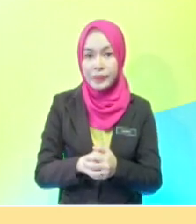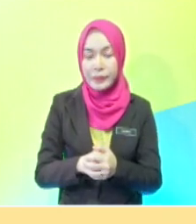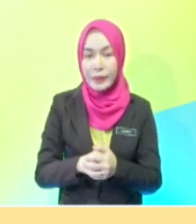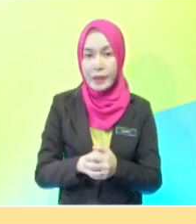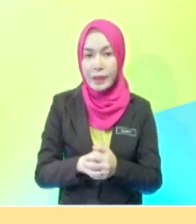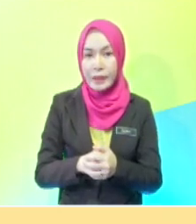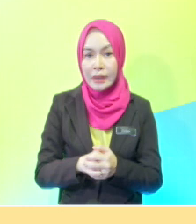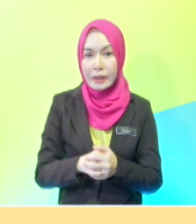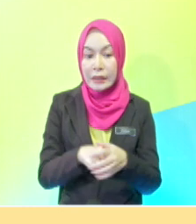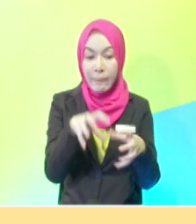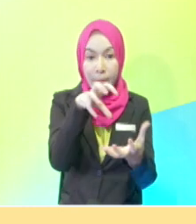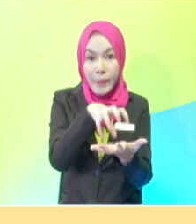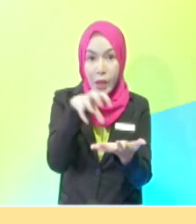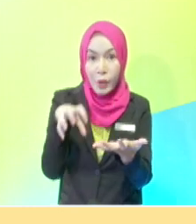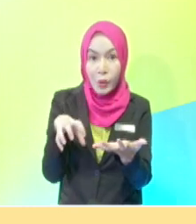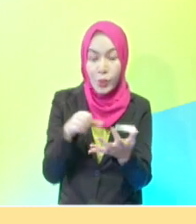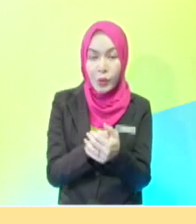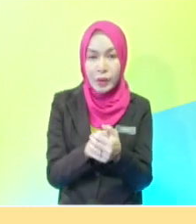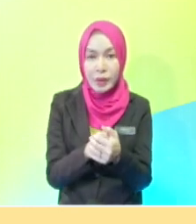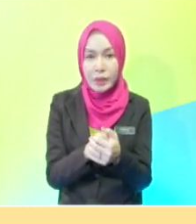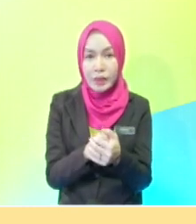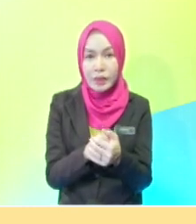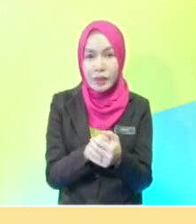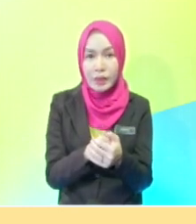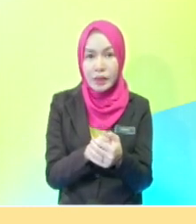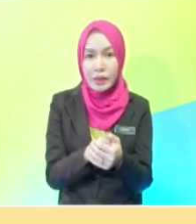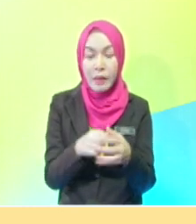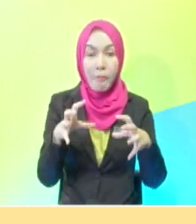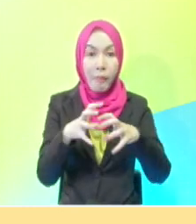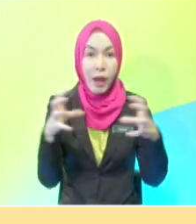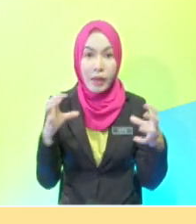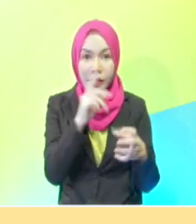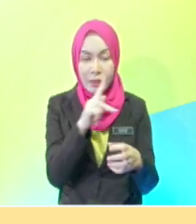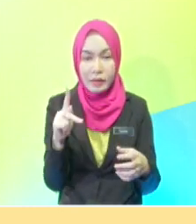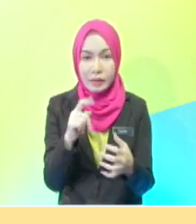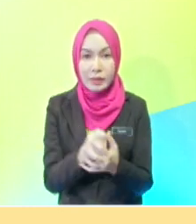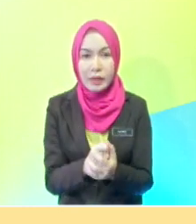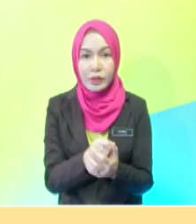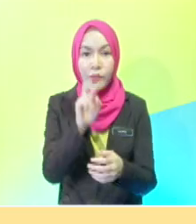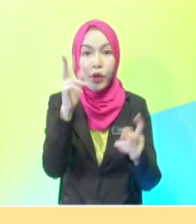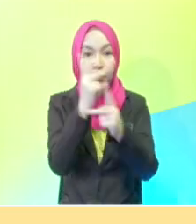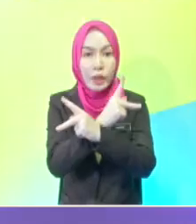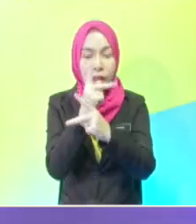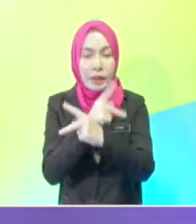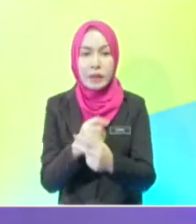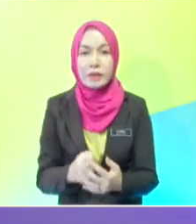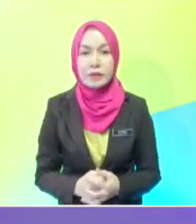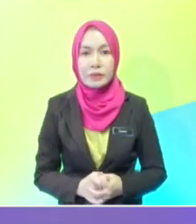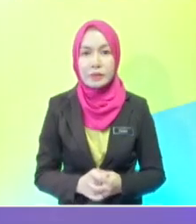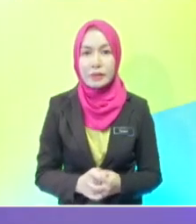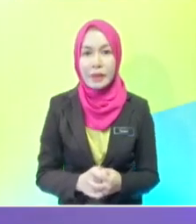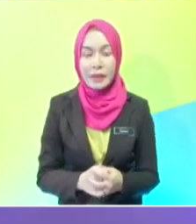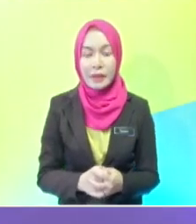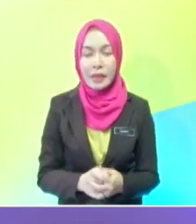mana kita akan mereplikasi atau kita akan memperbanyakkan yang membawa DNA rekombinan tadi